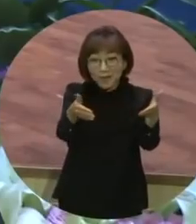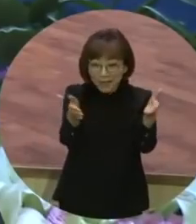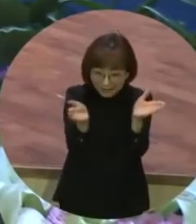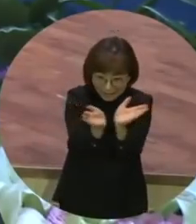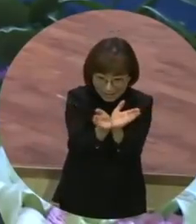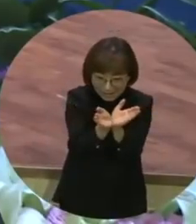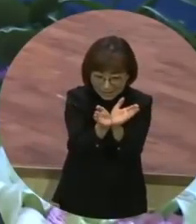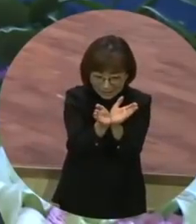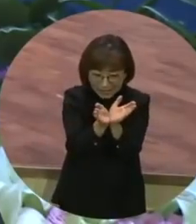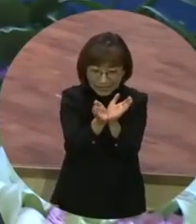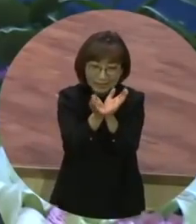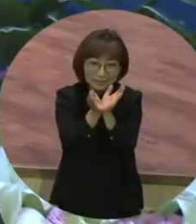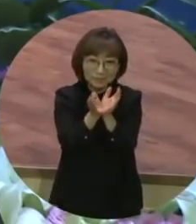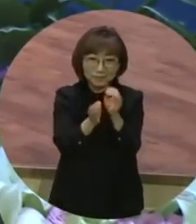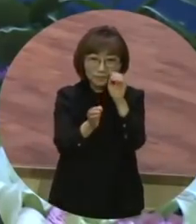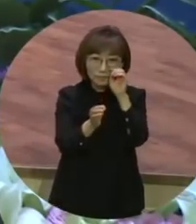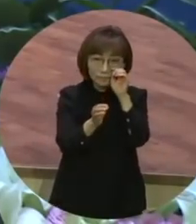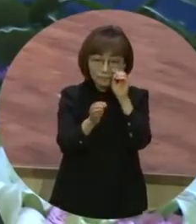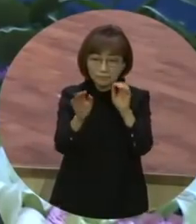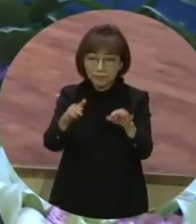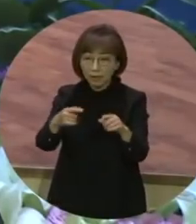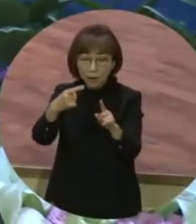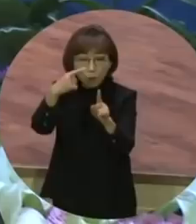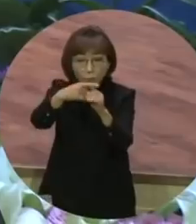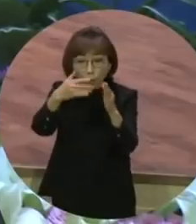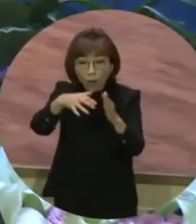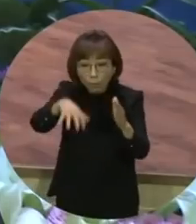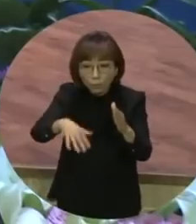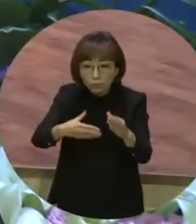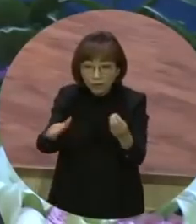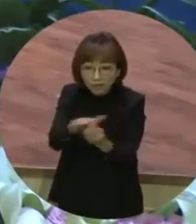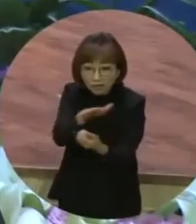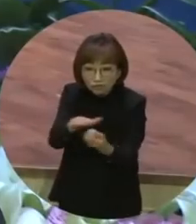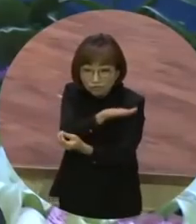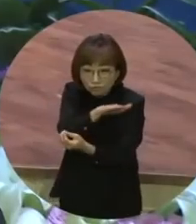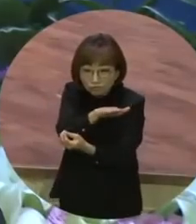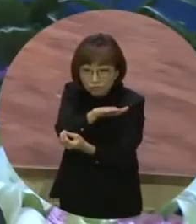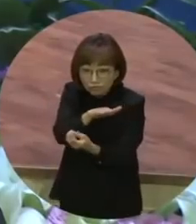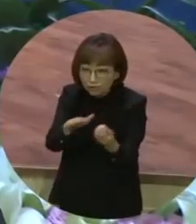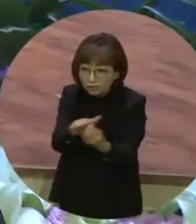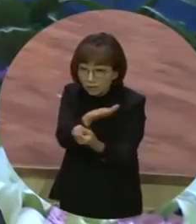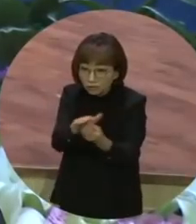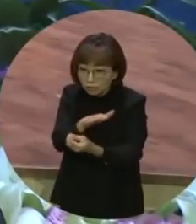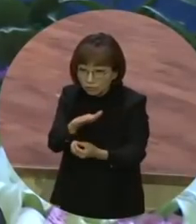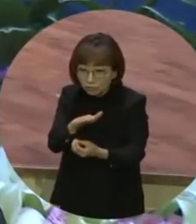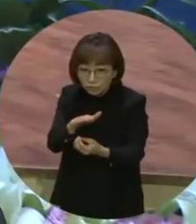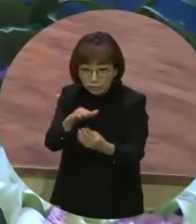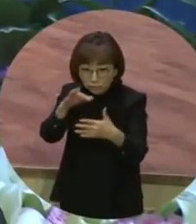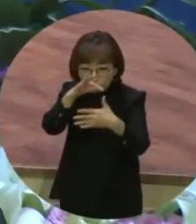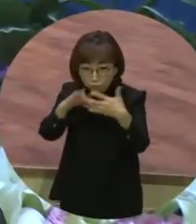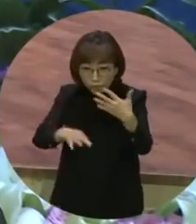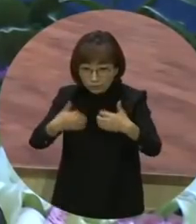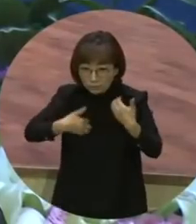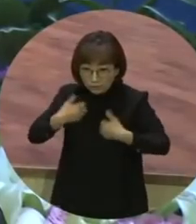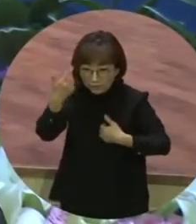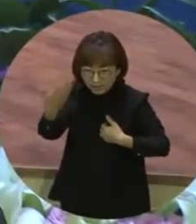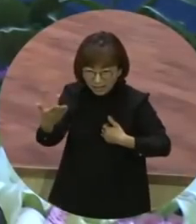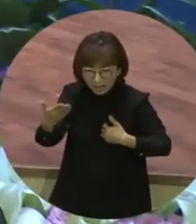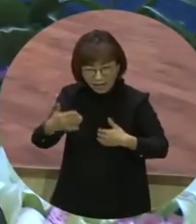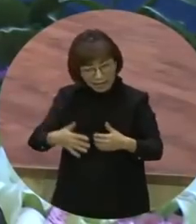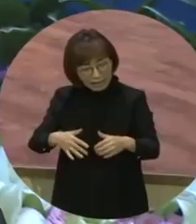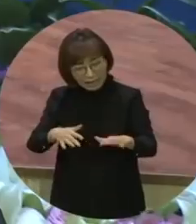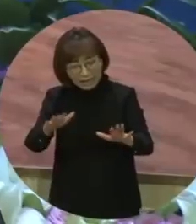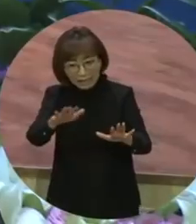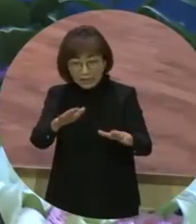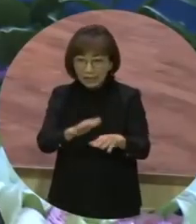되자 교회가 탁구 대하고 탁구 치는 곳 아닙니다. 왜 이런 거 하느냐? 이런 관심을 가지고 들어보니까 뭐 탁구